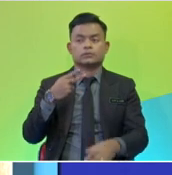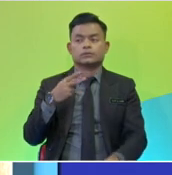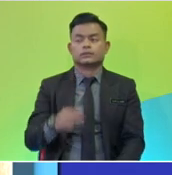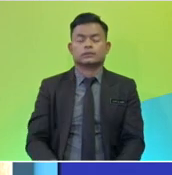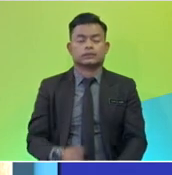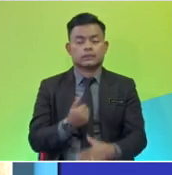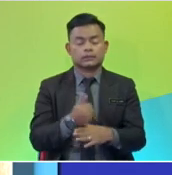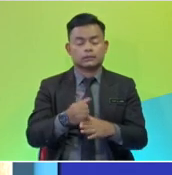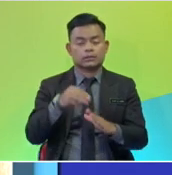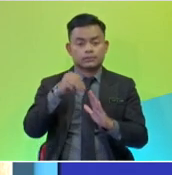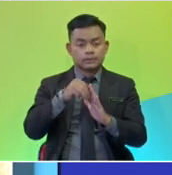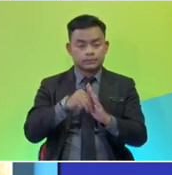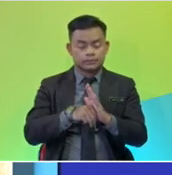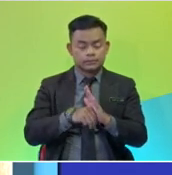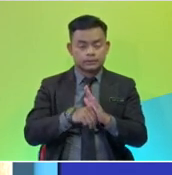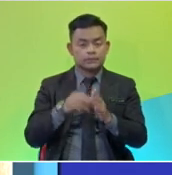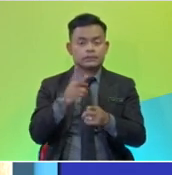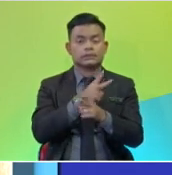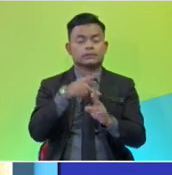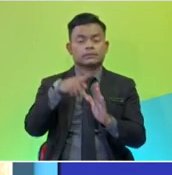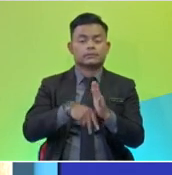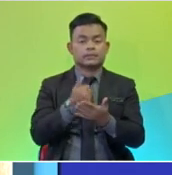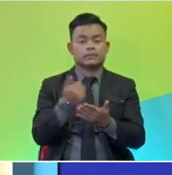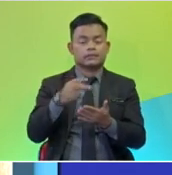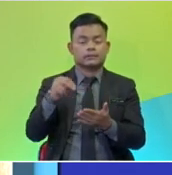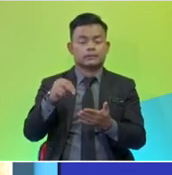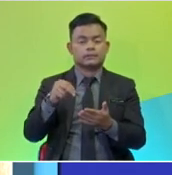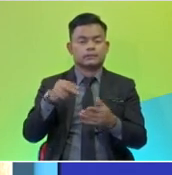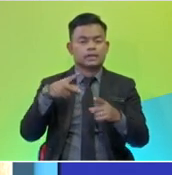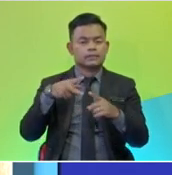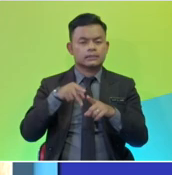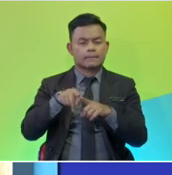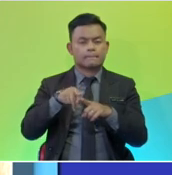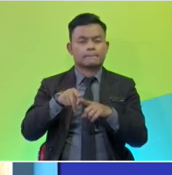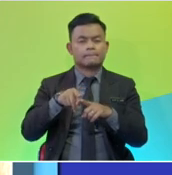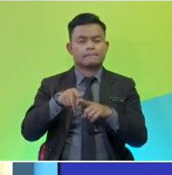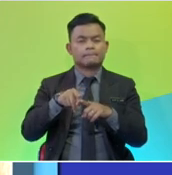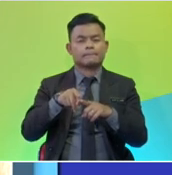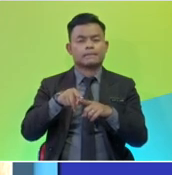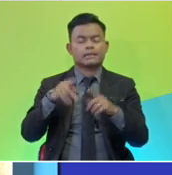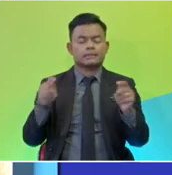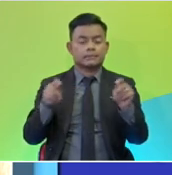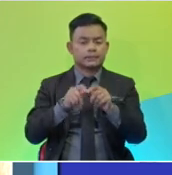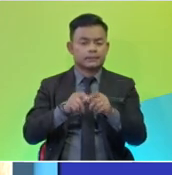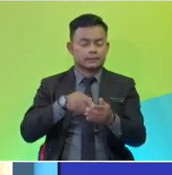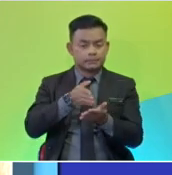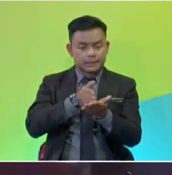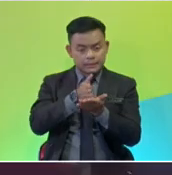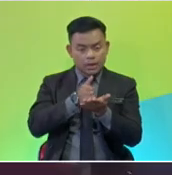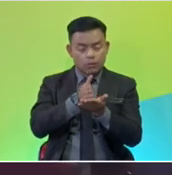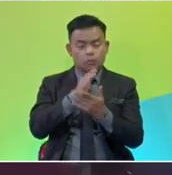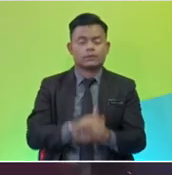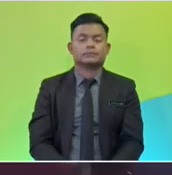mengendalikan peralatan tajam peralatan tajam seperti pisau kan dan sebagainya Cikgu sebab apa Cikgu kalau okey kalau